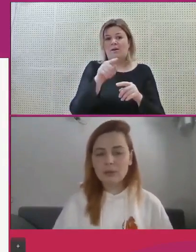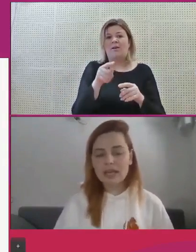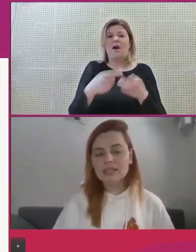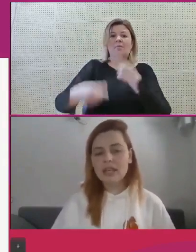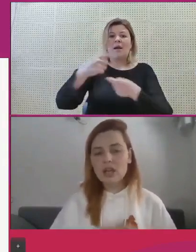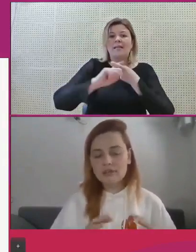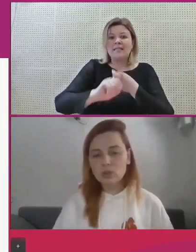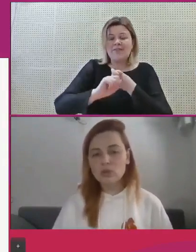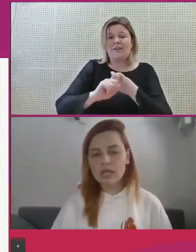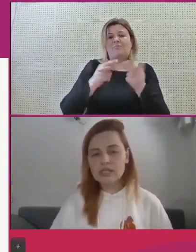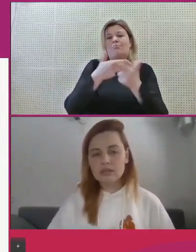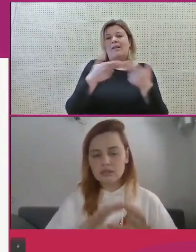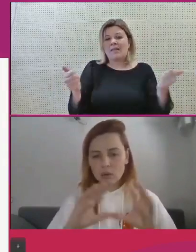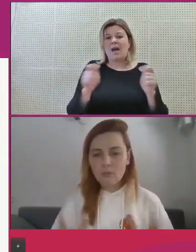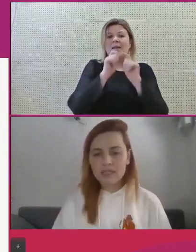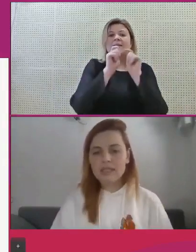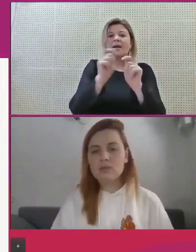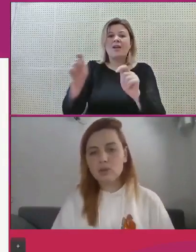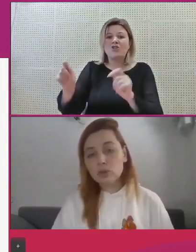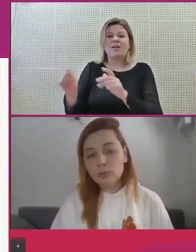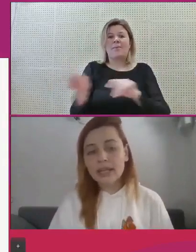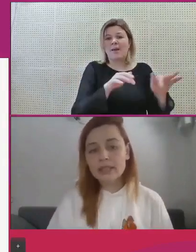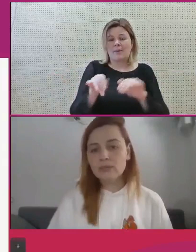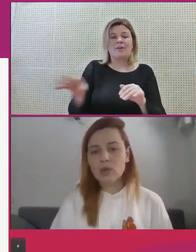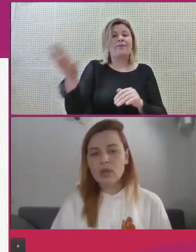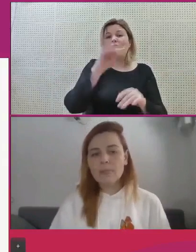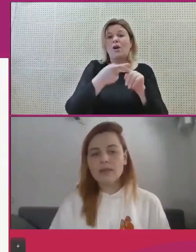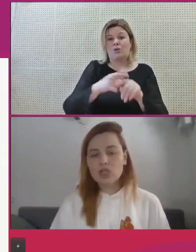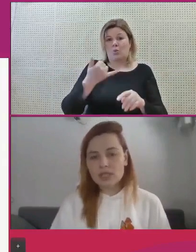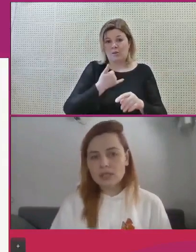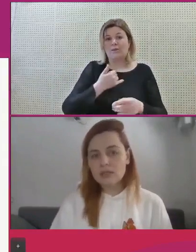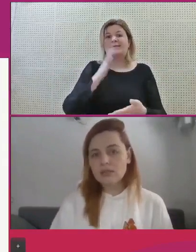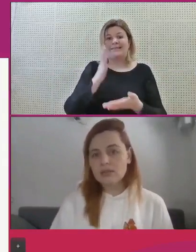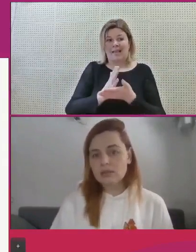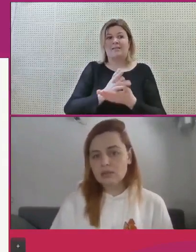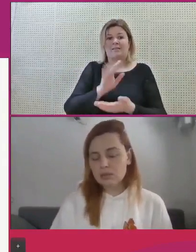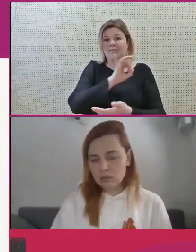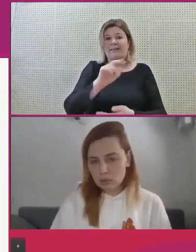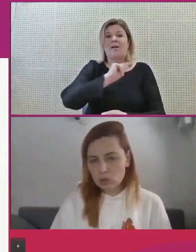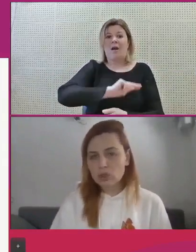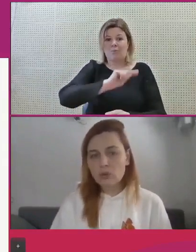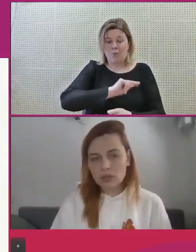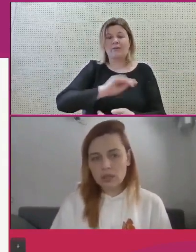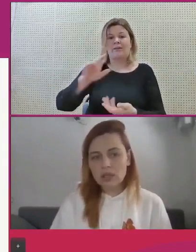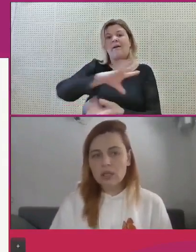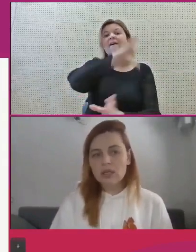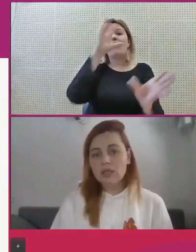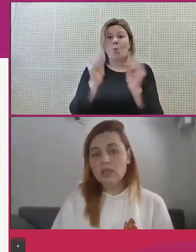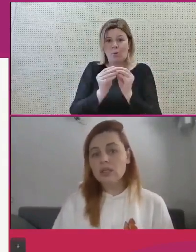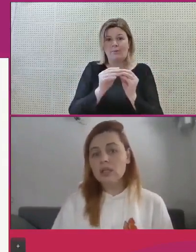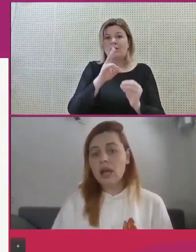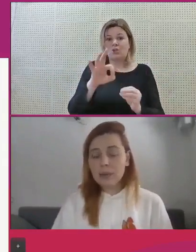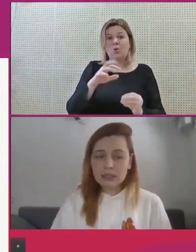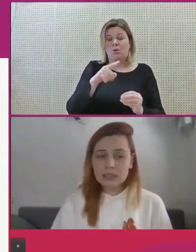награждение, мероприятие. Все это у нас в комплексе работает, но мы к этому шли, собственно, очень долго.